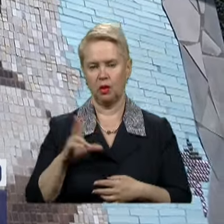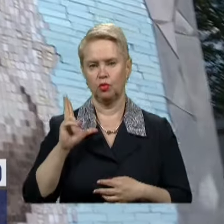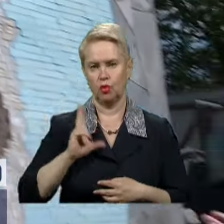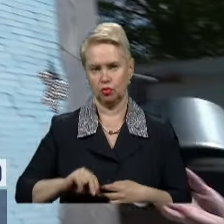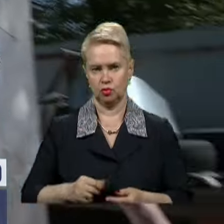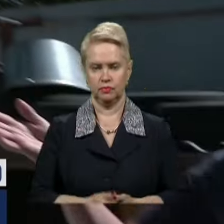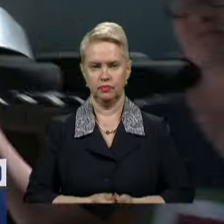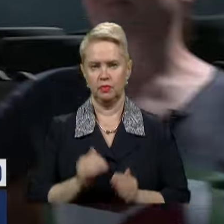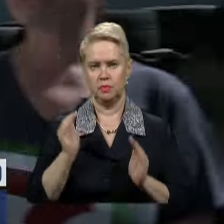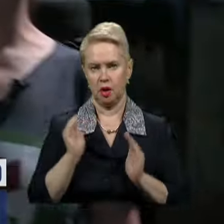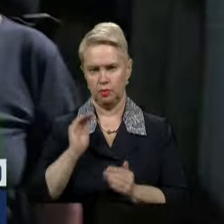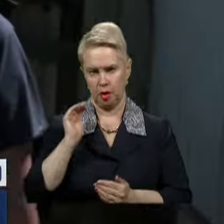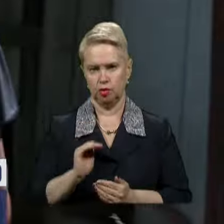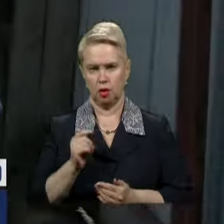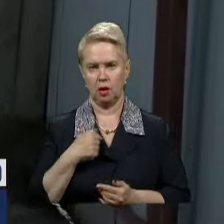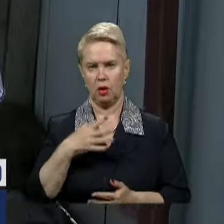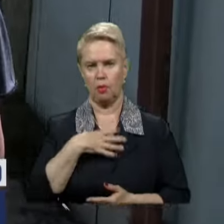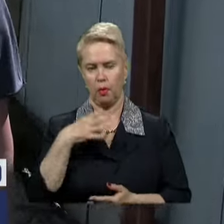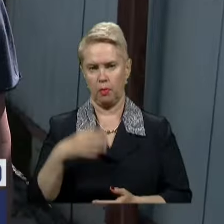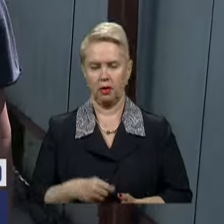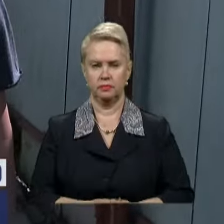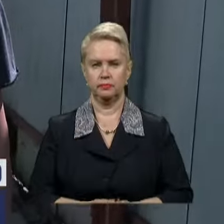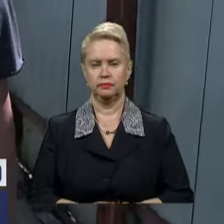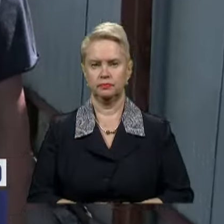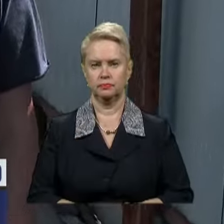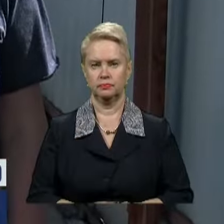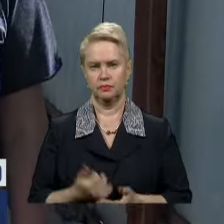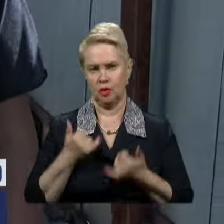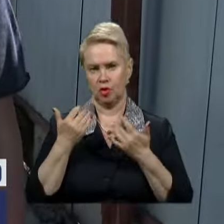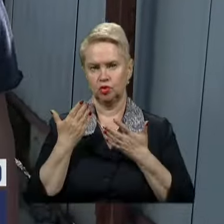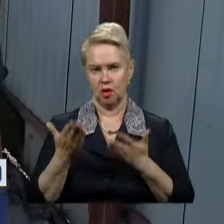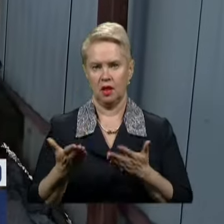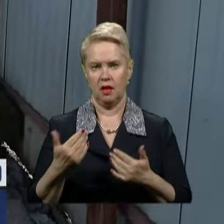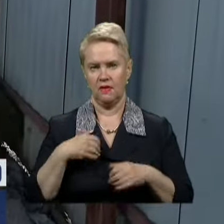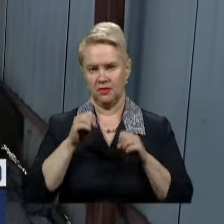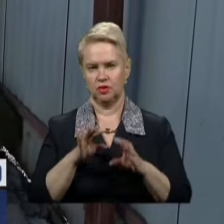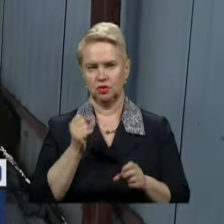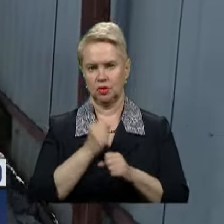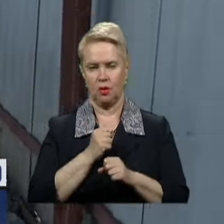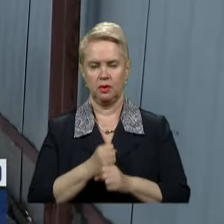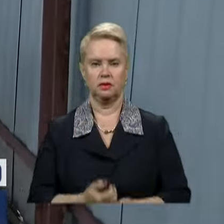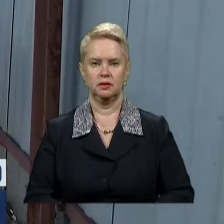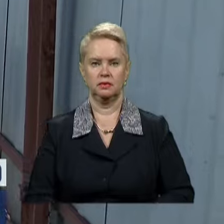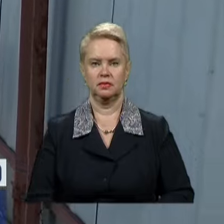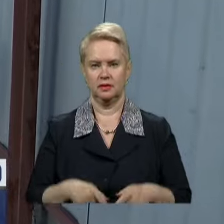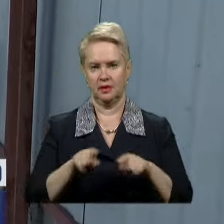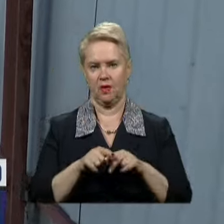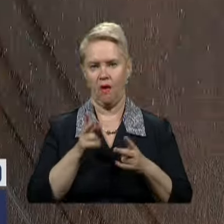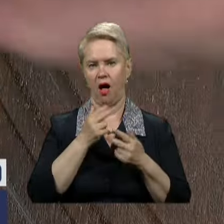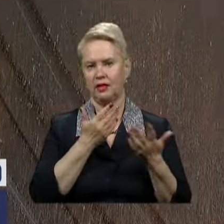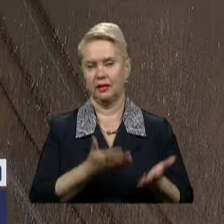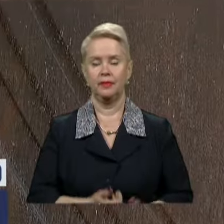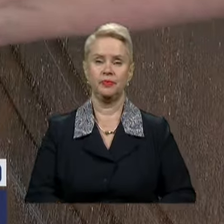донечка меншенька, яка померла. І от на честь неї вирішили зробити такого